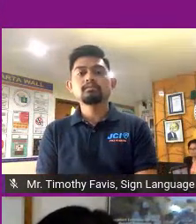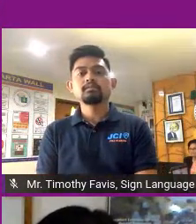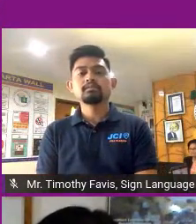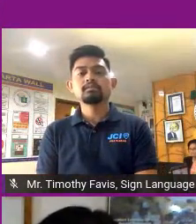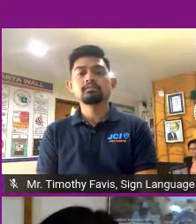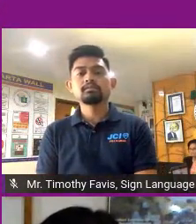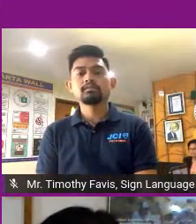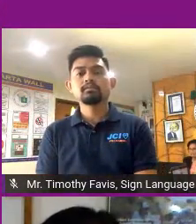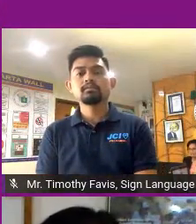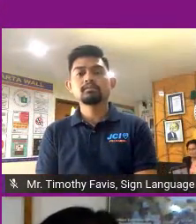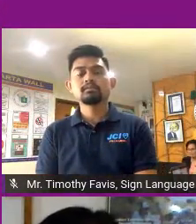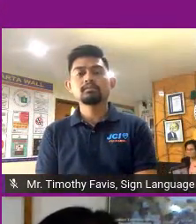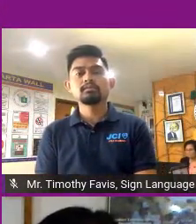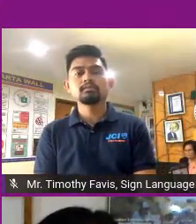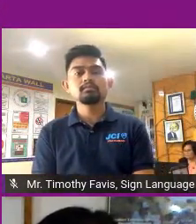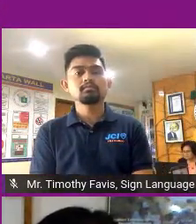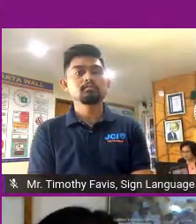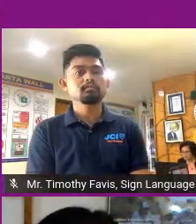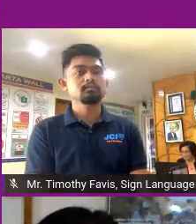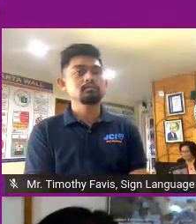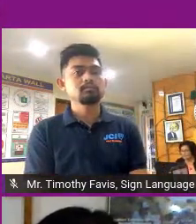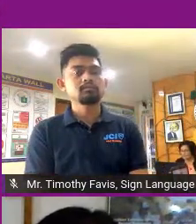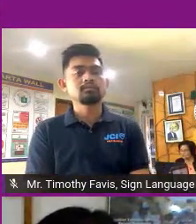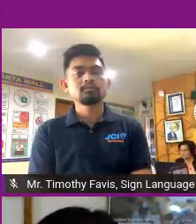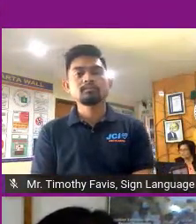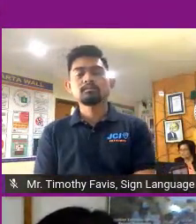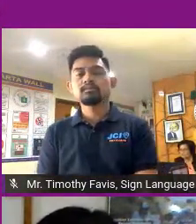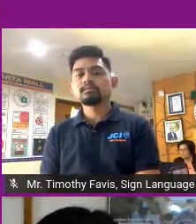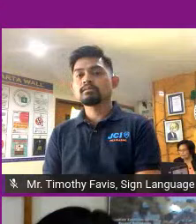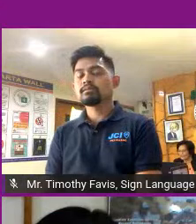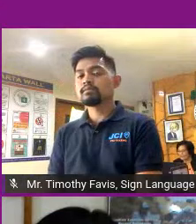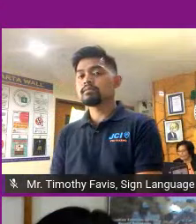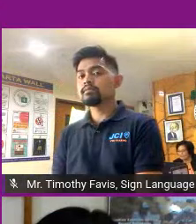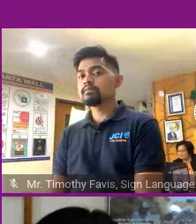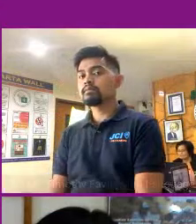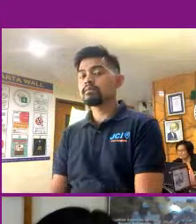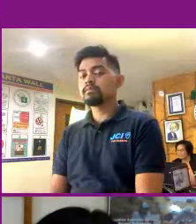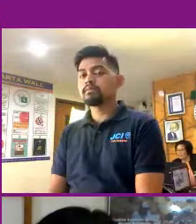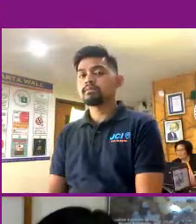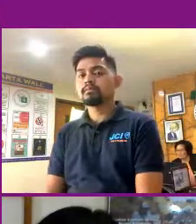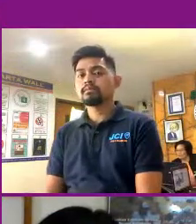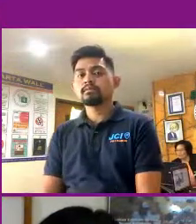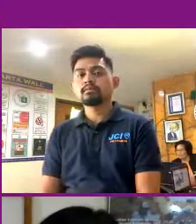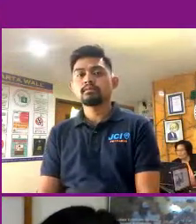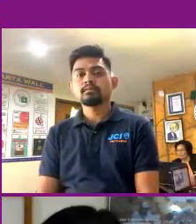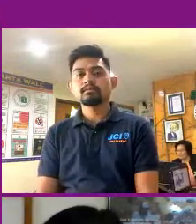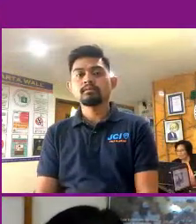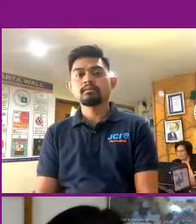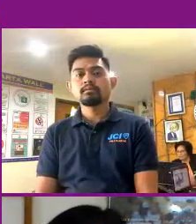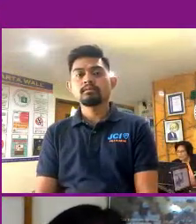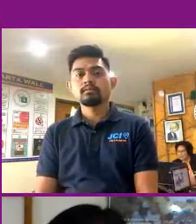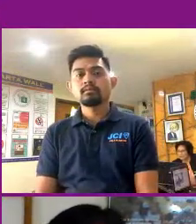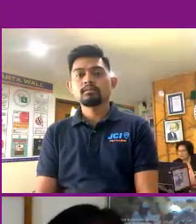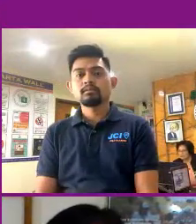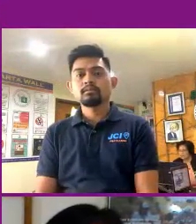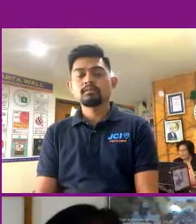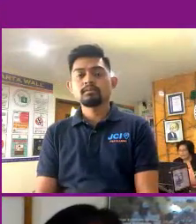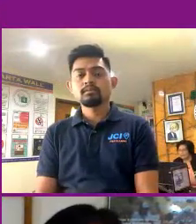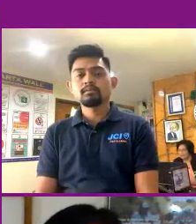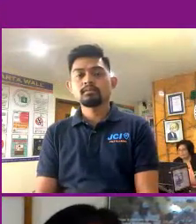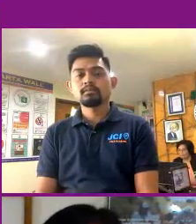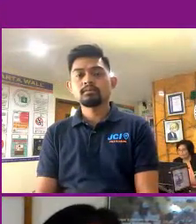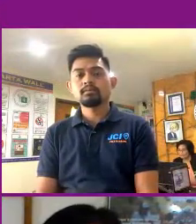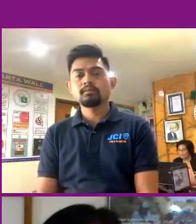na. Interesting. Maraming po. Maraming questions. Basahin ko na lang. Ito. I'm not affiliated. Itong